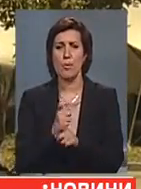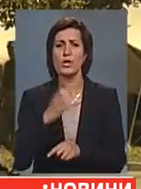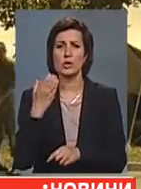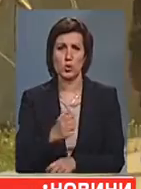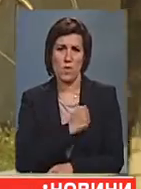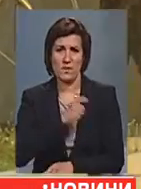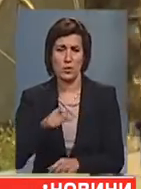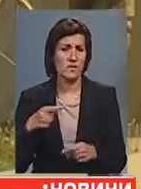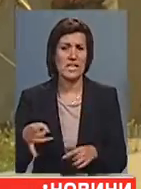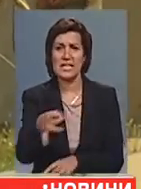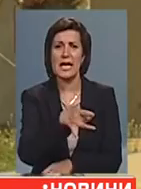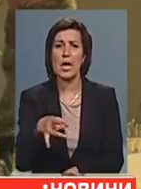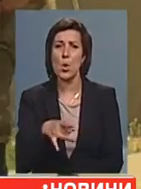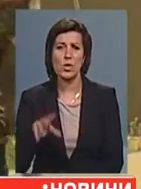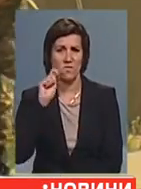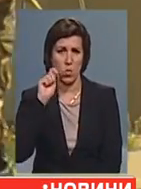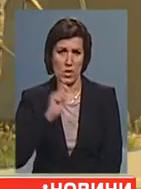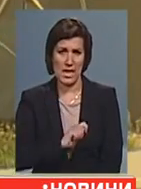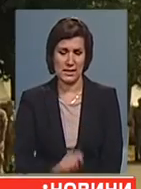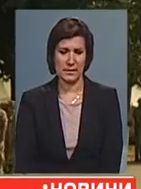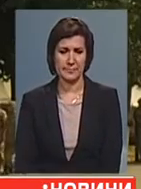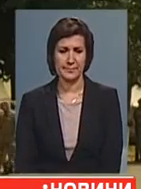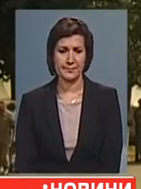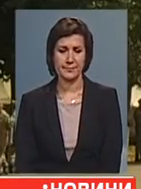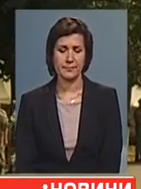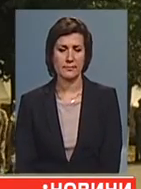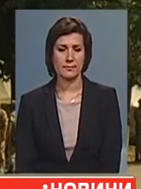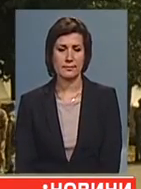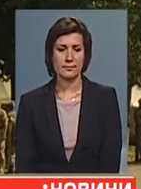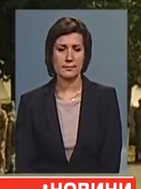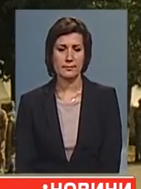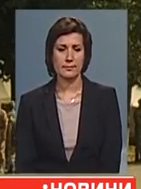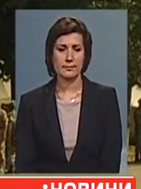військових з різних регіонів України. Марина Анціфорова, Олександр Самойлов. Новини на Першому.